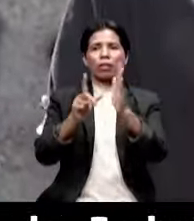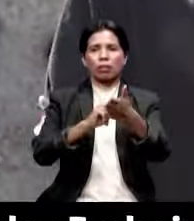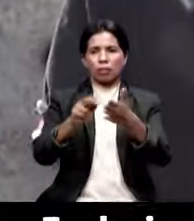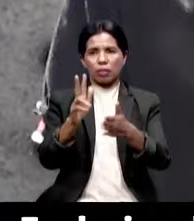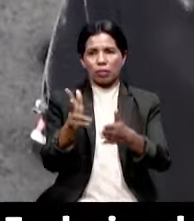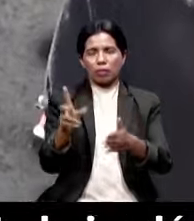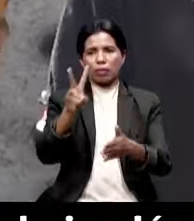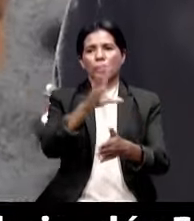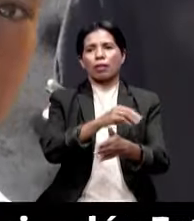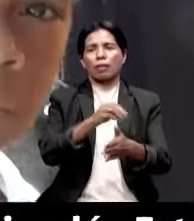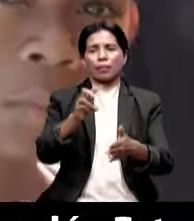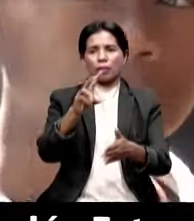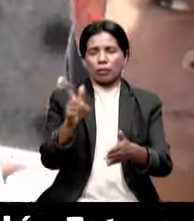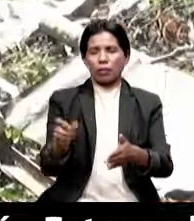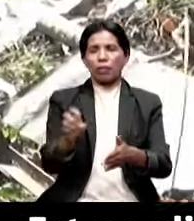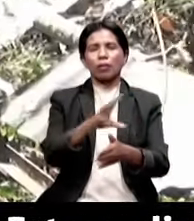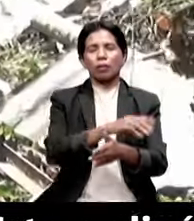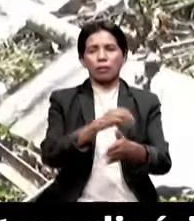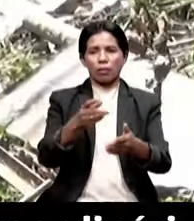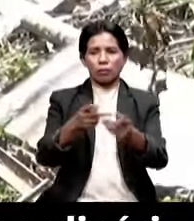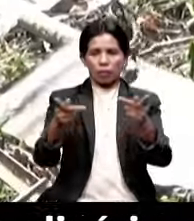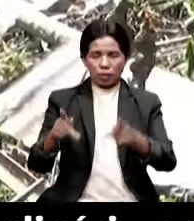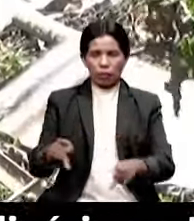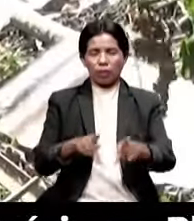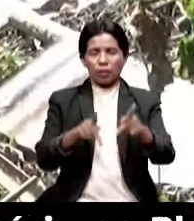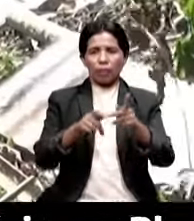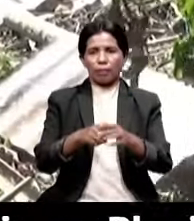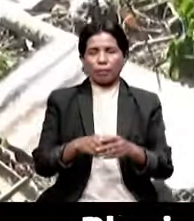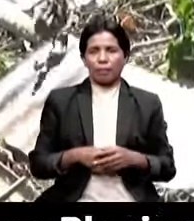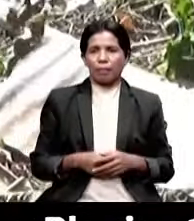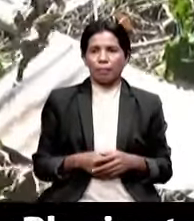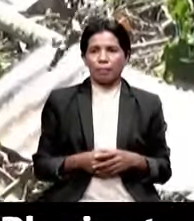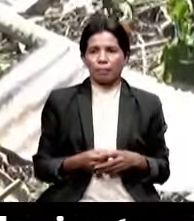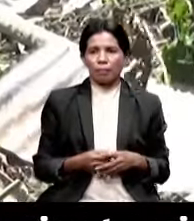resintolu, barra ringulação resinvalu, quando ba higiene no ordem público. Abrão Amaral, GMN.